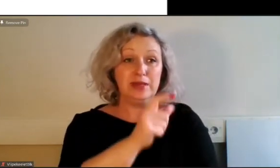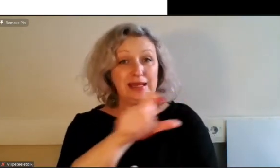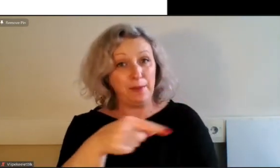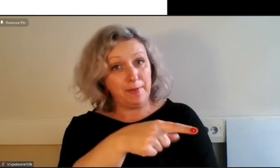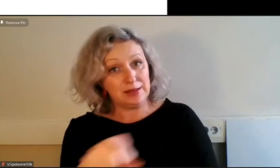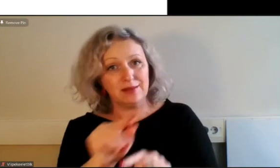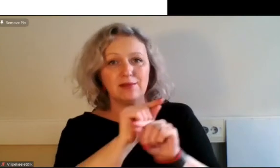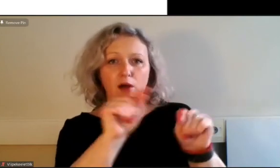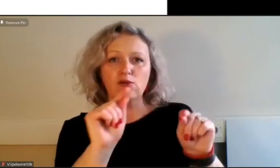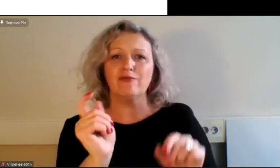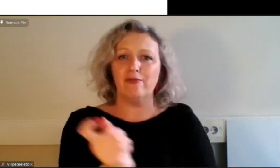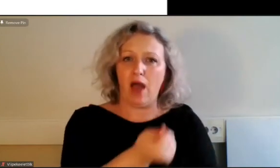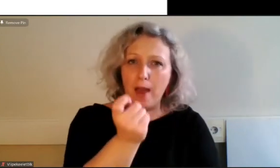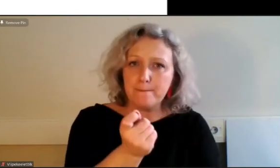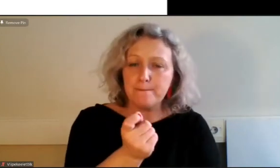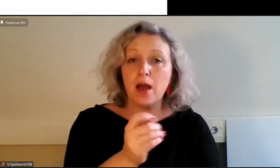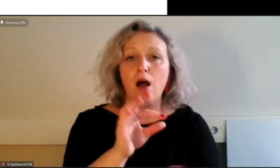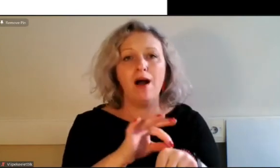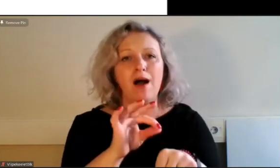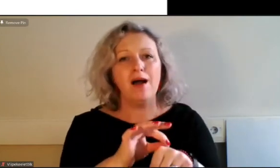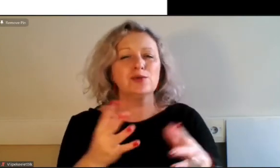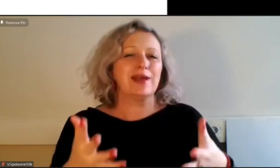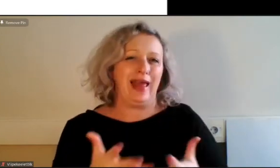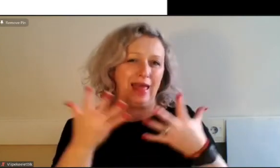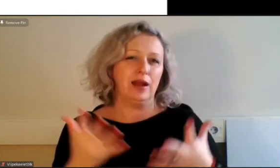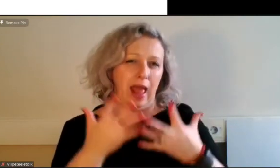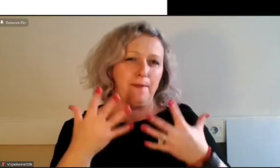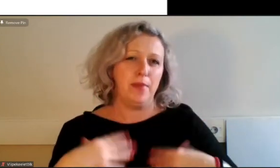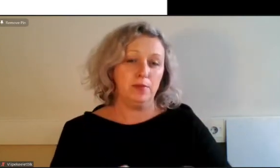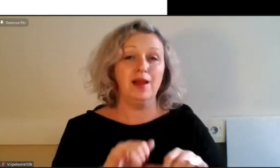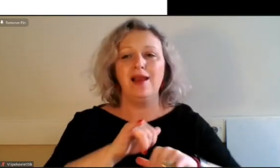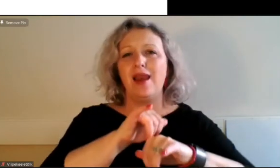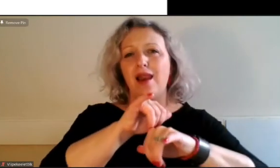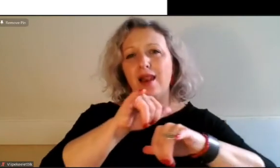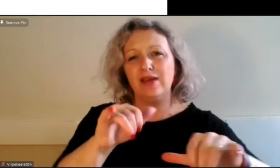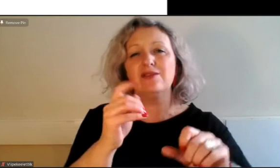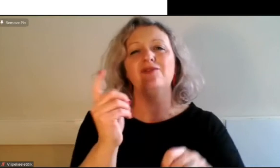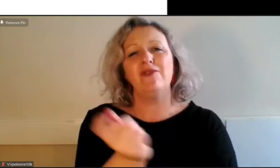alarmeeriv, et kas tuleb hull gripihooaeg või ei tule.